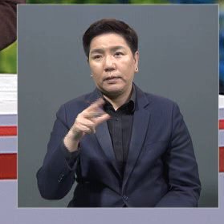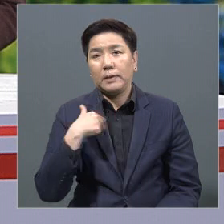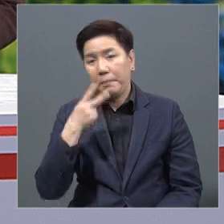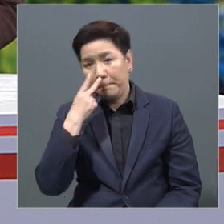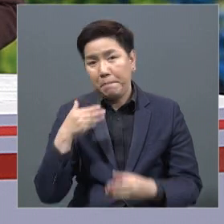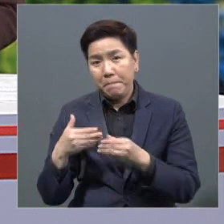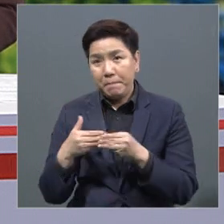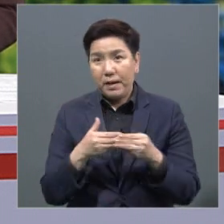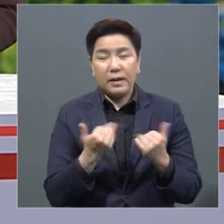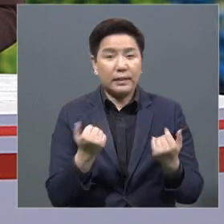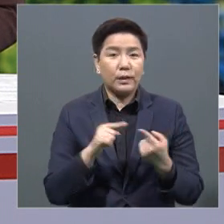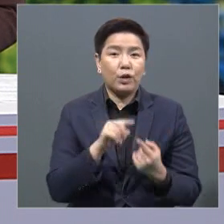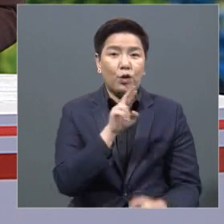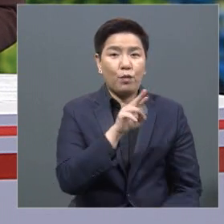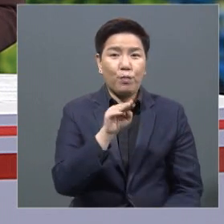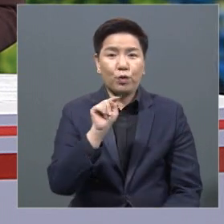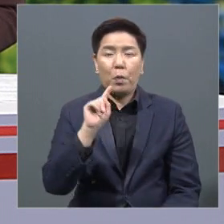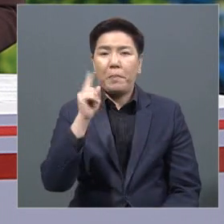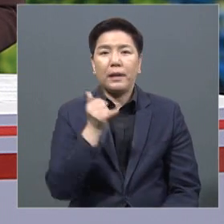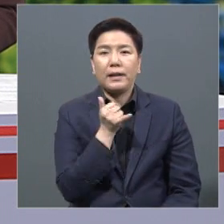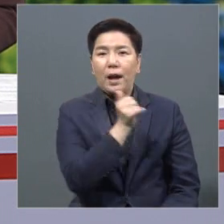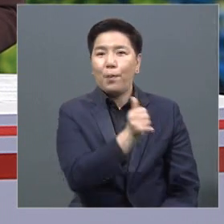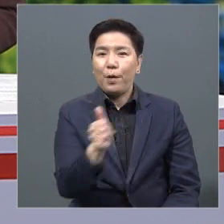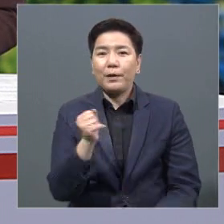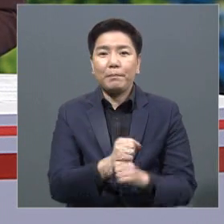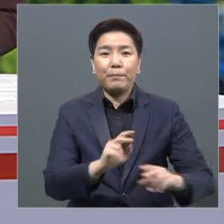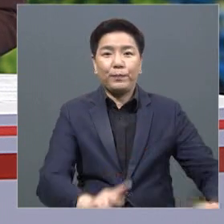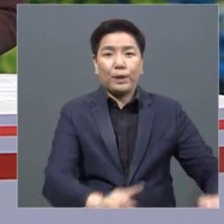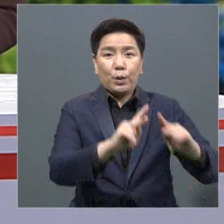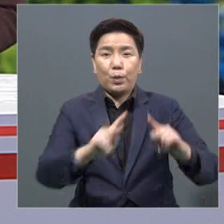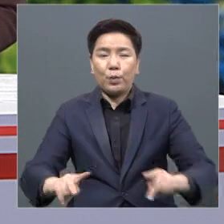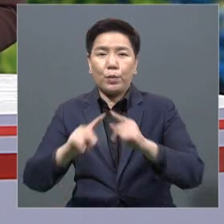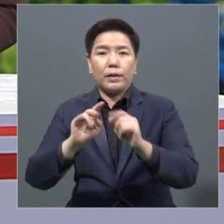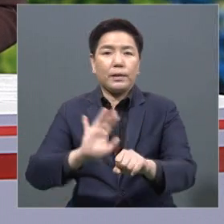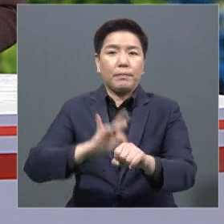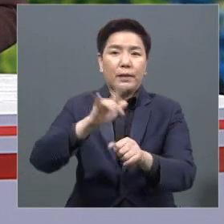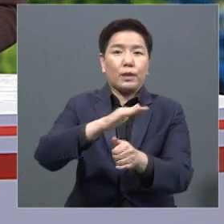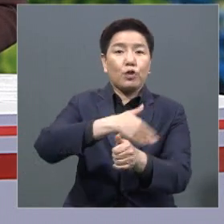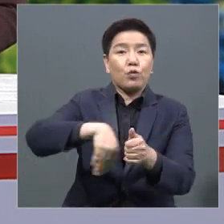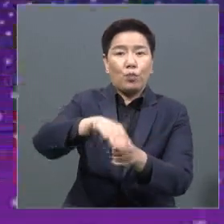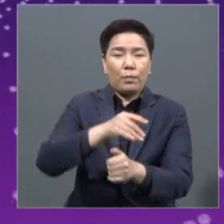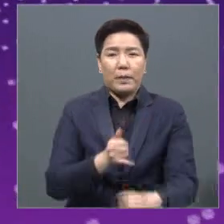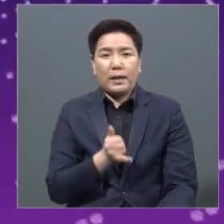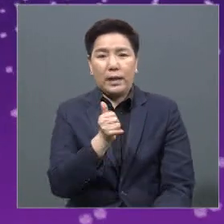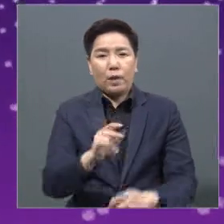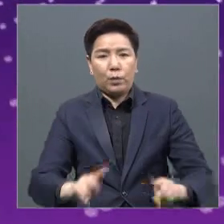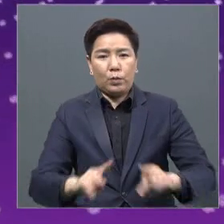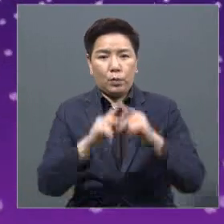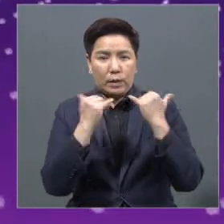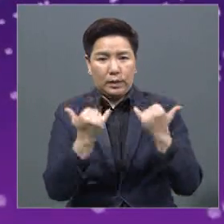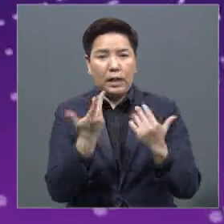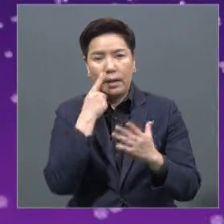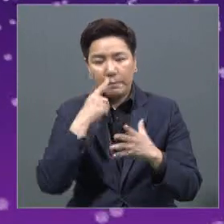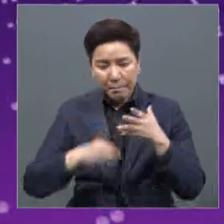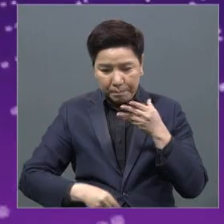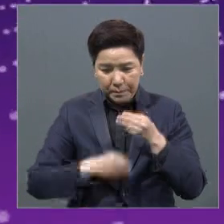คุณผู้ชมไปดูบรรยากาศรัฐมนตรีใหม่เข้ากระทรวงกันบ้างนะคะโดยรัฐมนตรีว่าการกระทรวงทรัพยากรธรรมชาติและสิ่งแวดล้อมนะคะถือเลิกเสริม